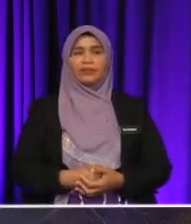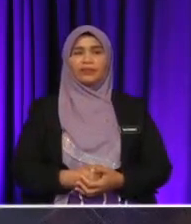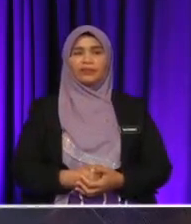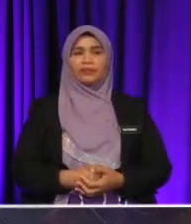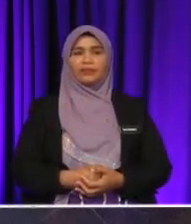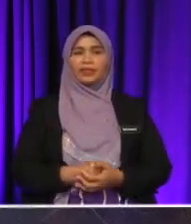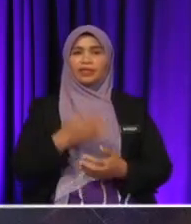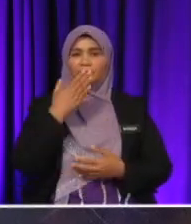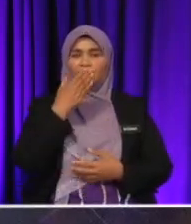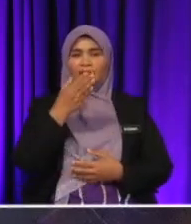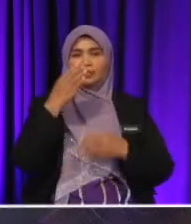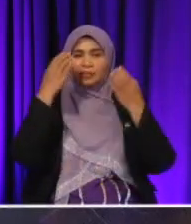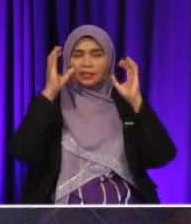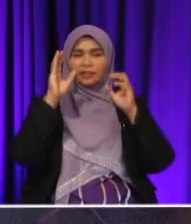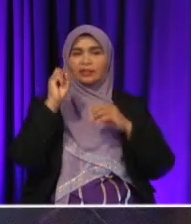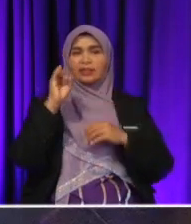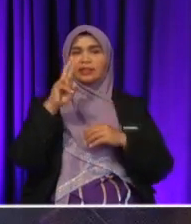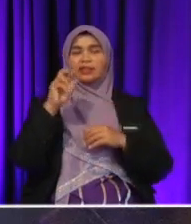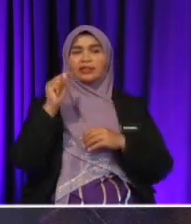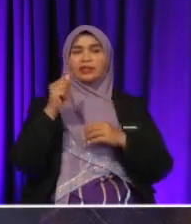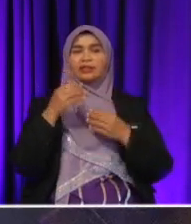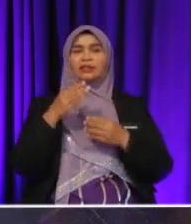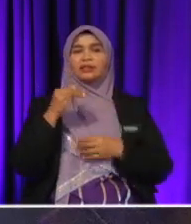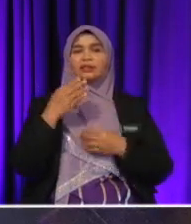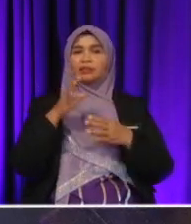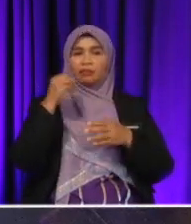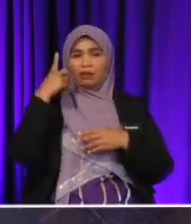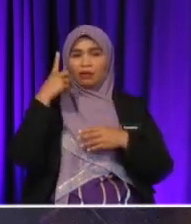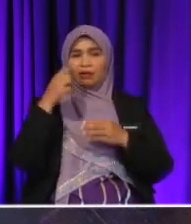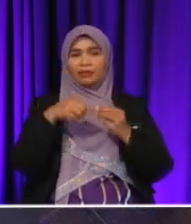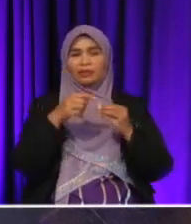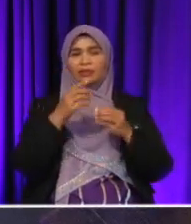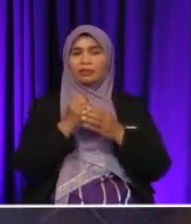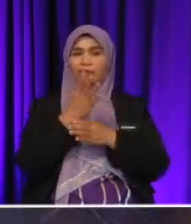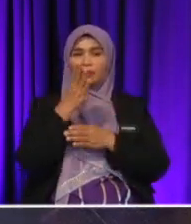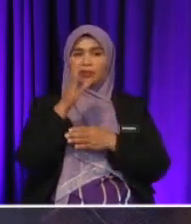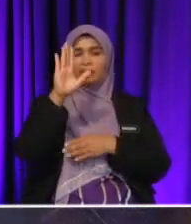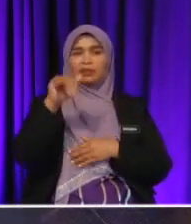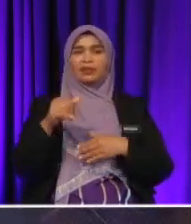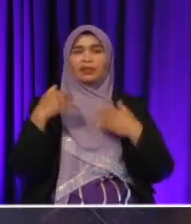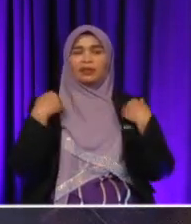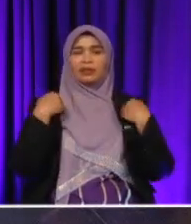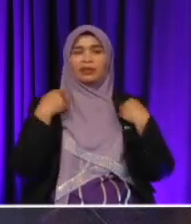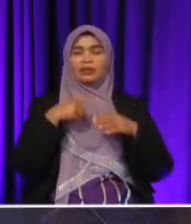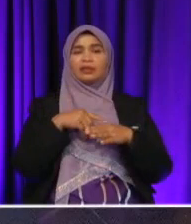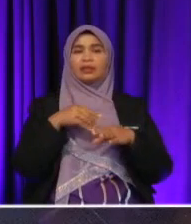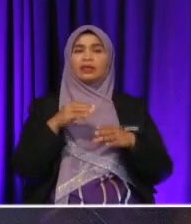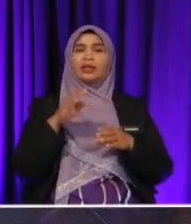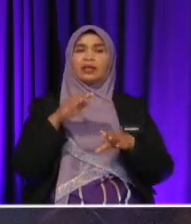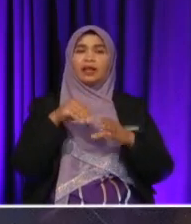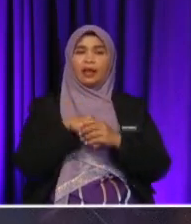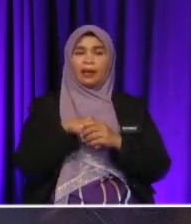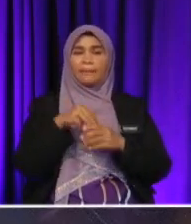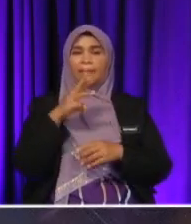Oke terima kasih Cikgu Aira Ivan udah paham tentang tumbuhan-tumbuhan yang berada di dalam air yaitu hidrofit